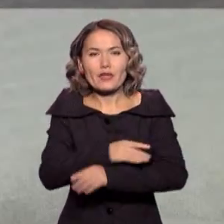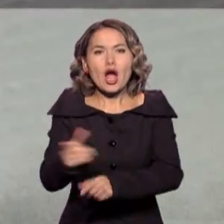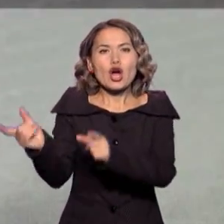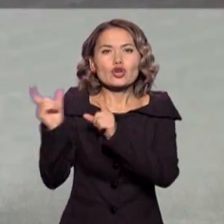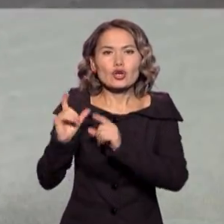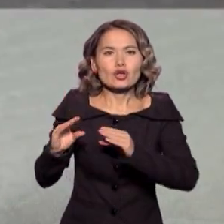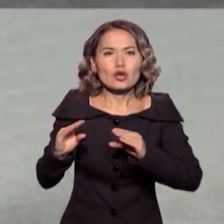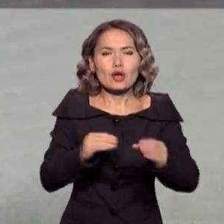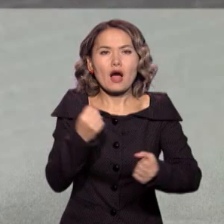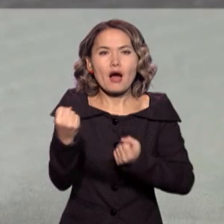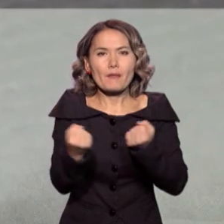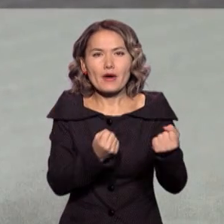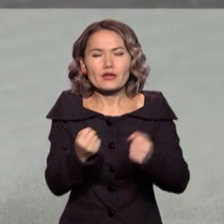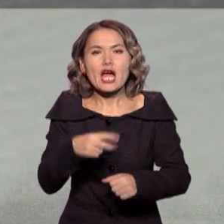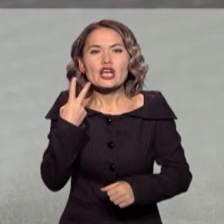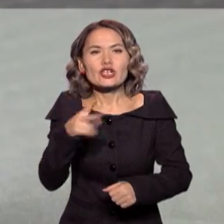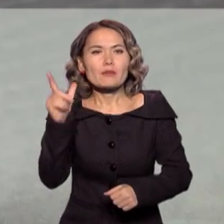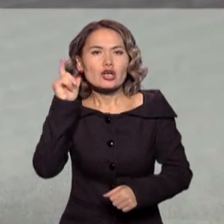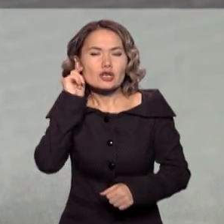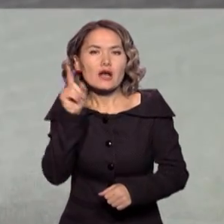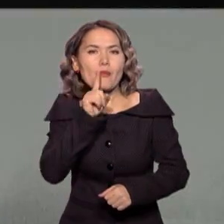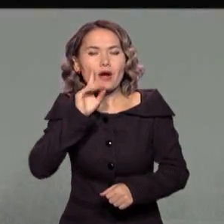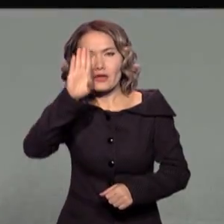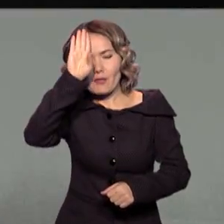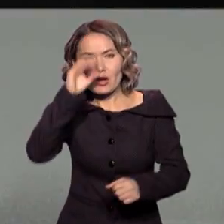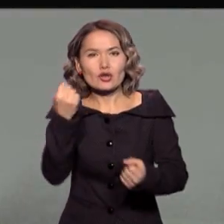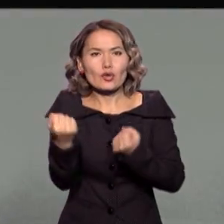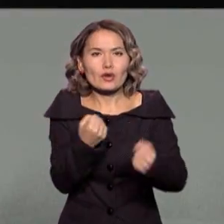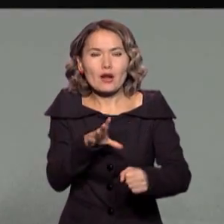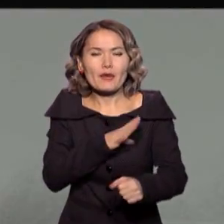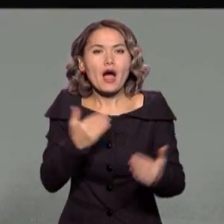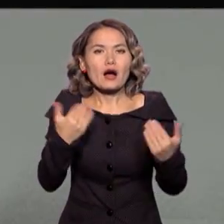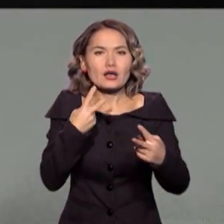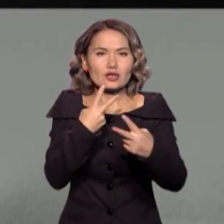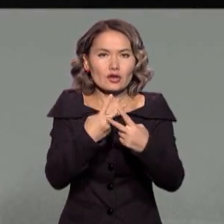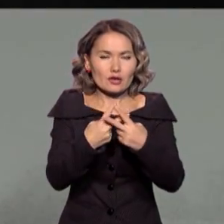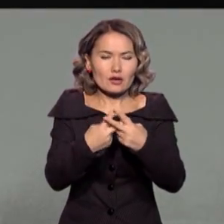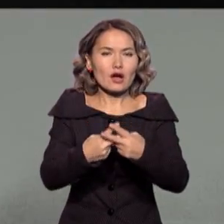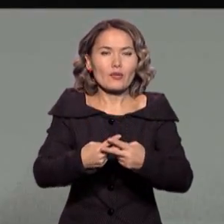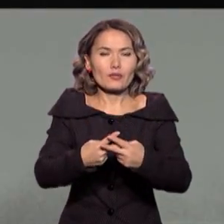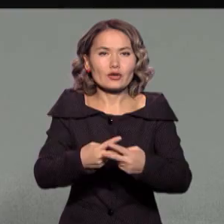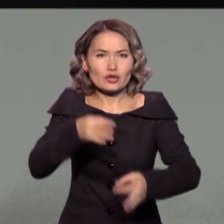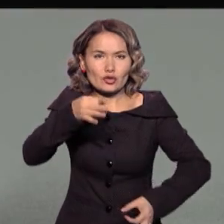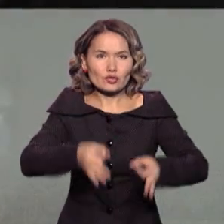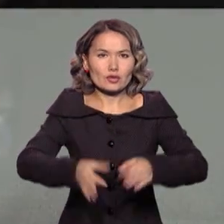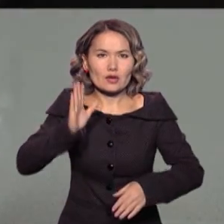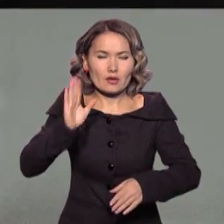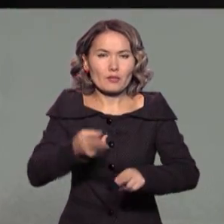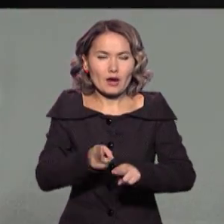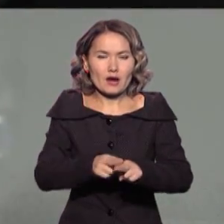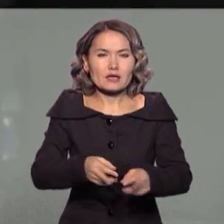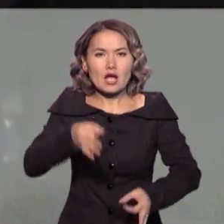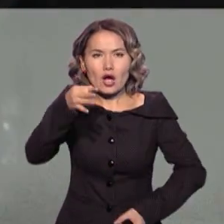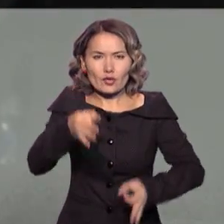көлігінің тізгінінде Сарыағаш ауданының 20 жастағы тұрғыны болғаны анықталды. Ол қазір уақытша ұстау изоляторында қамауда отыр. Үстінен қылмыстық